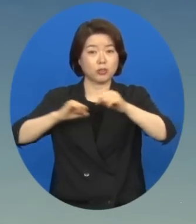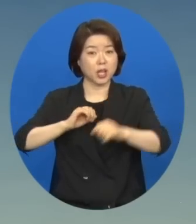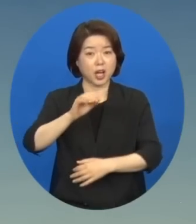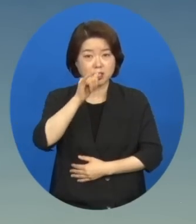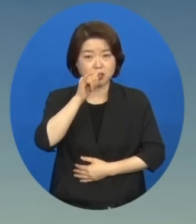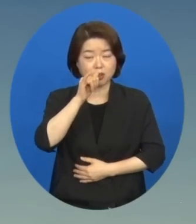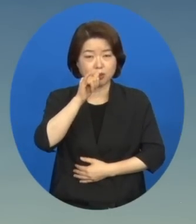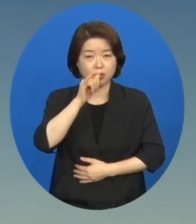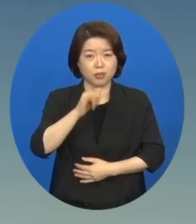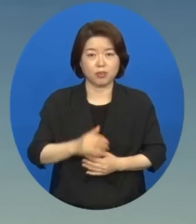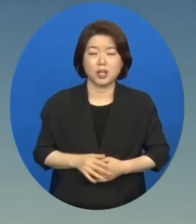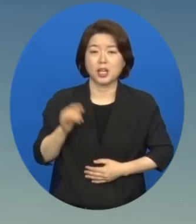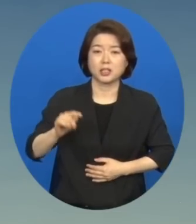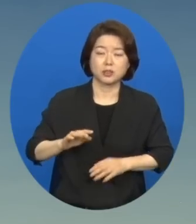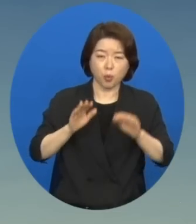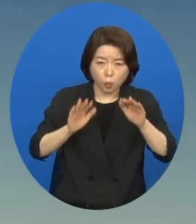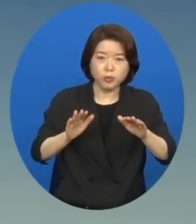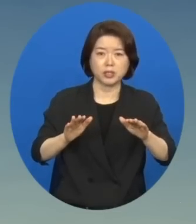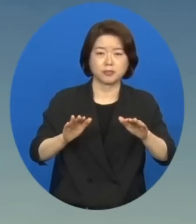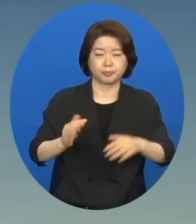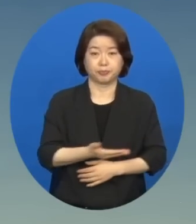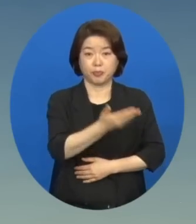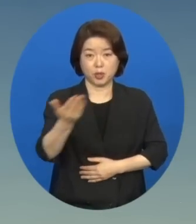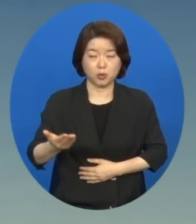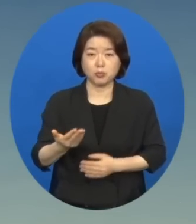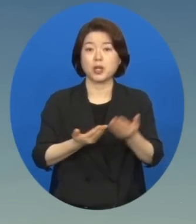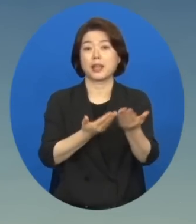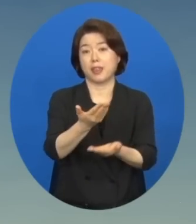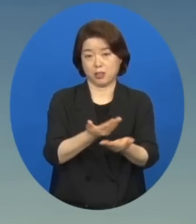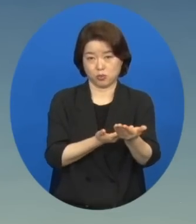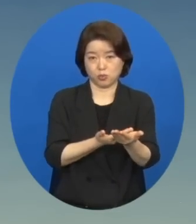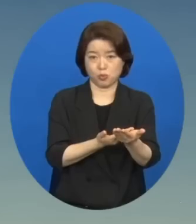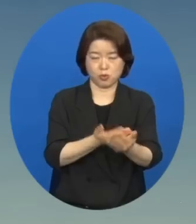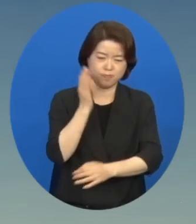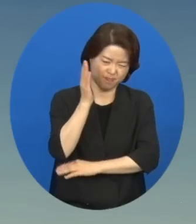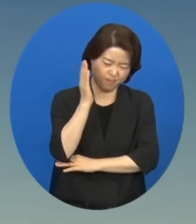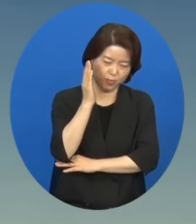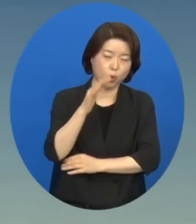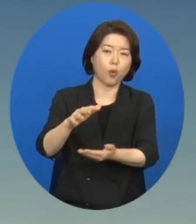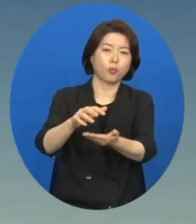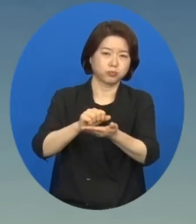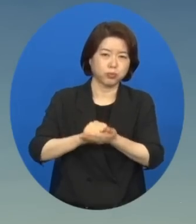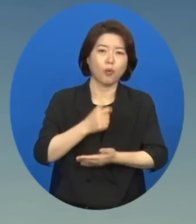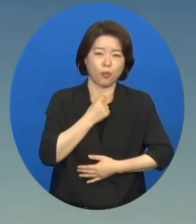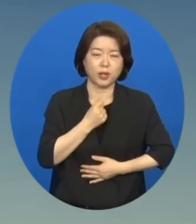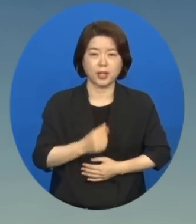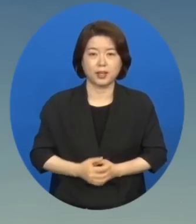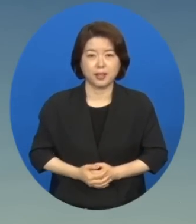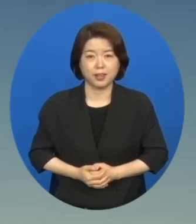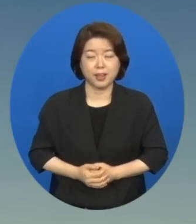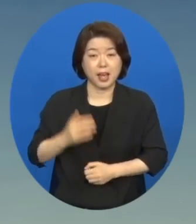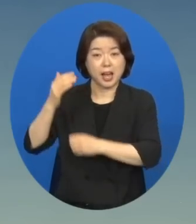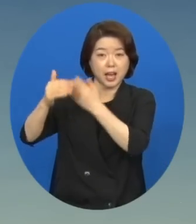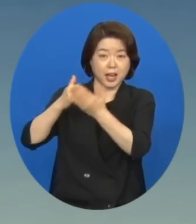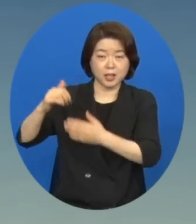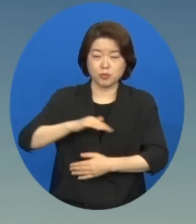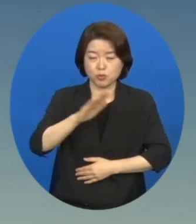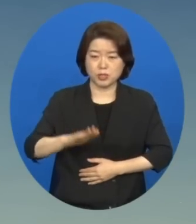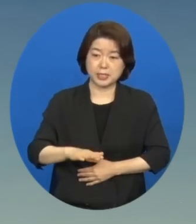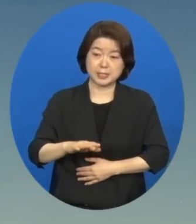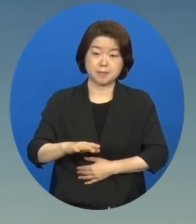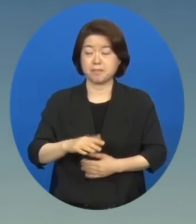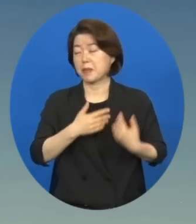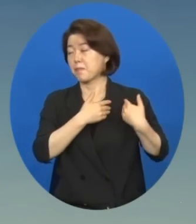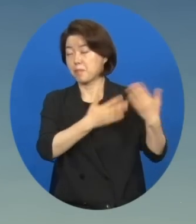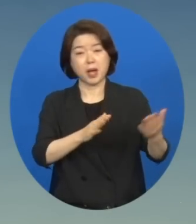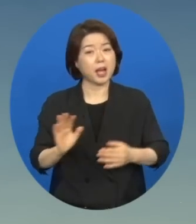거예요. 그것을 오늘 여러분과 나누고 오늘 붙잡기를 원하는 것입니다. 하나님은 우리를 가만두지